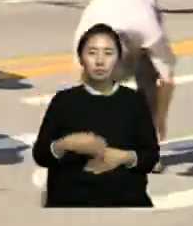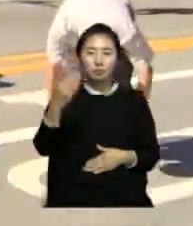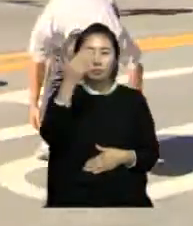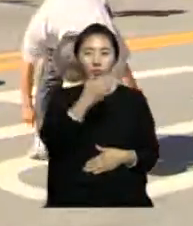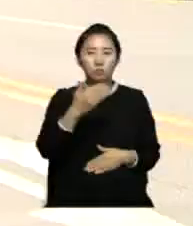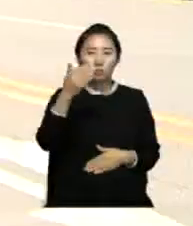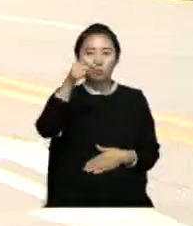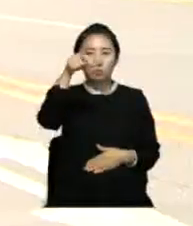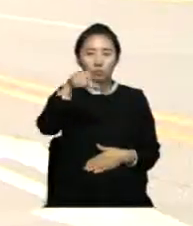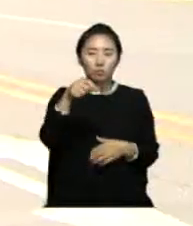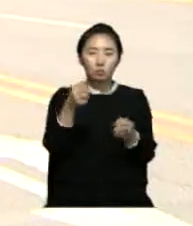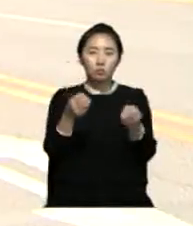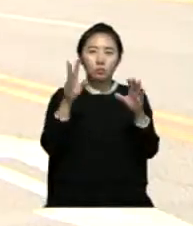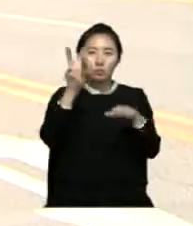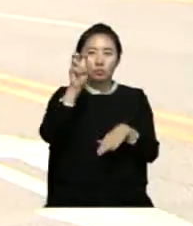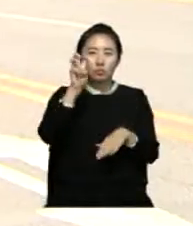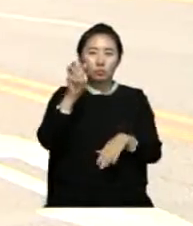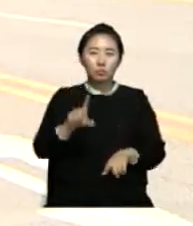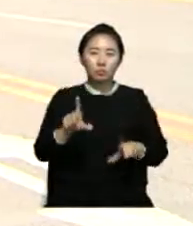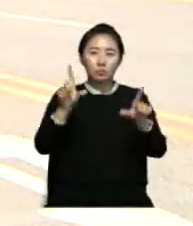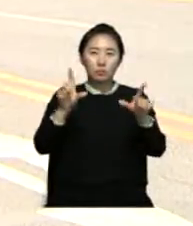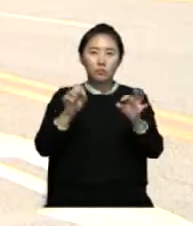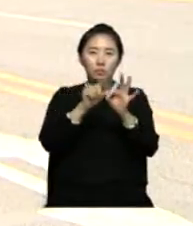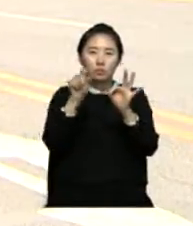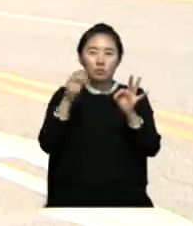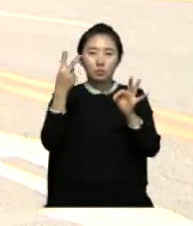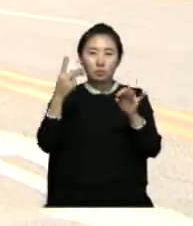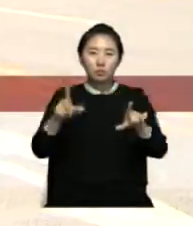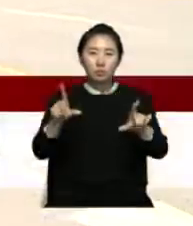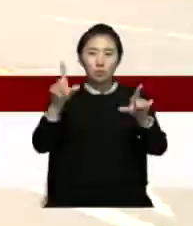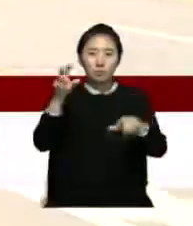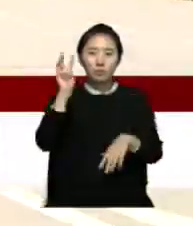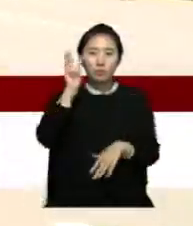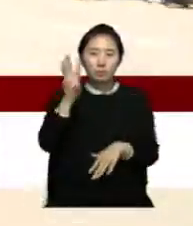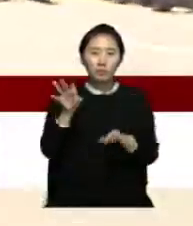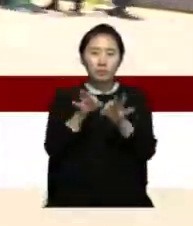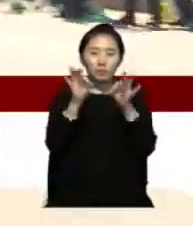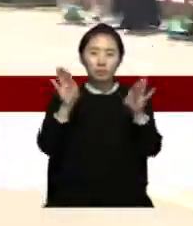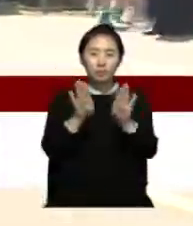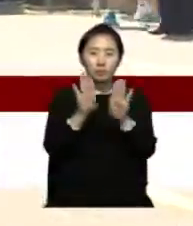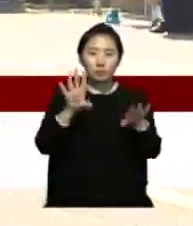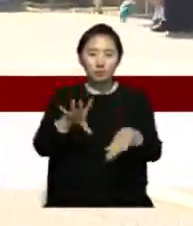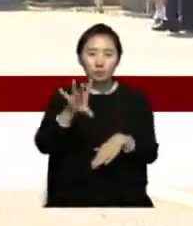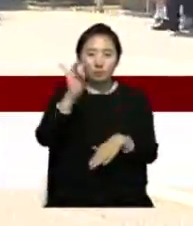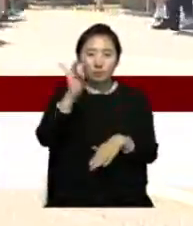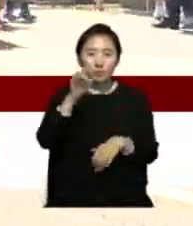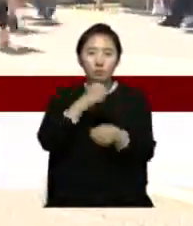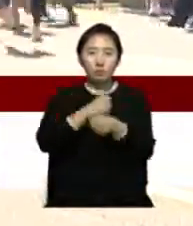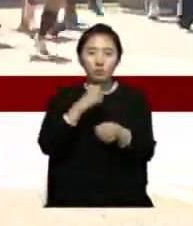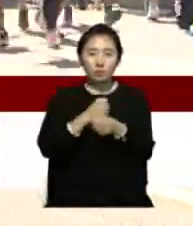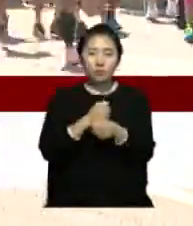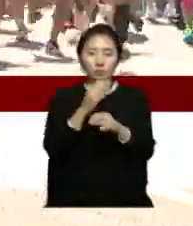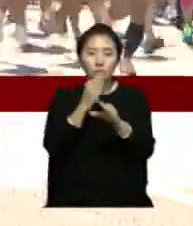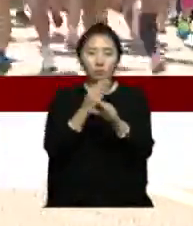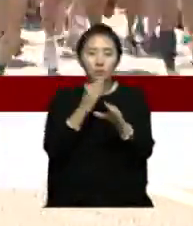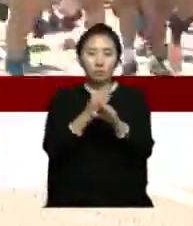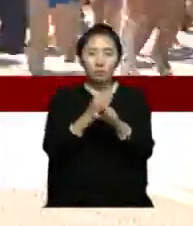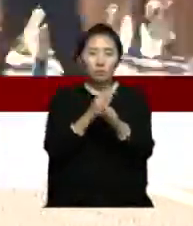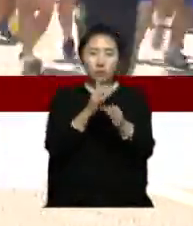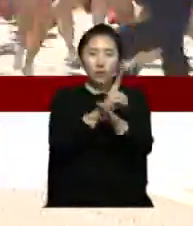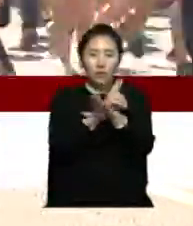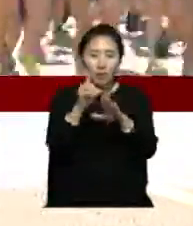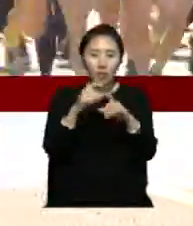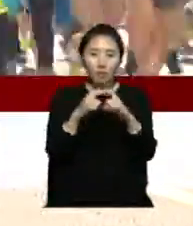구로구 G 페스티벌이 오는 30일부터 10월 2일까지 3일간 개최됩니다. 먼저 제조업 중심에서 디지털 산업의